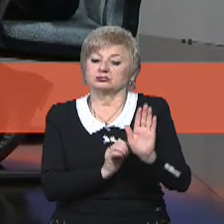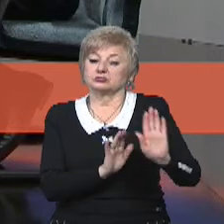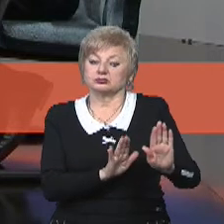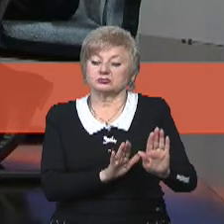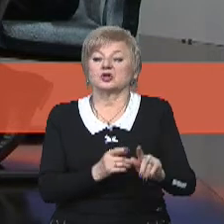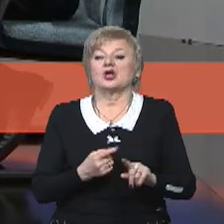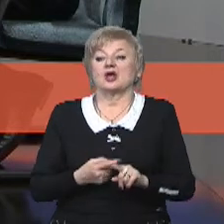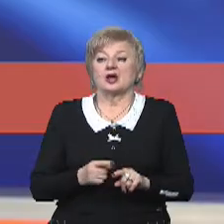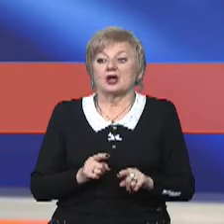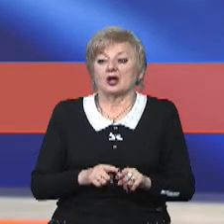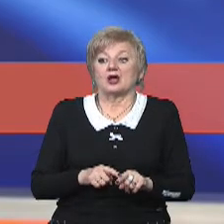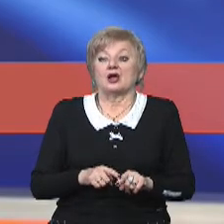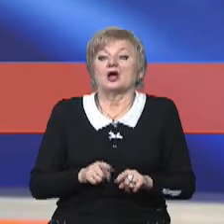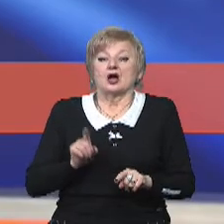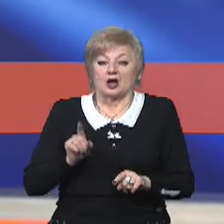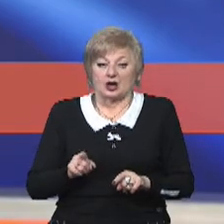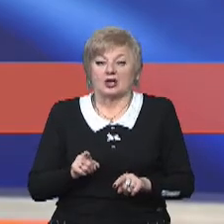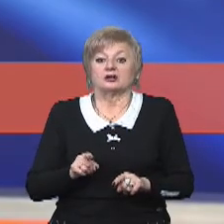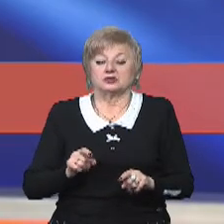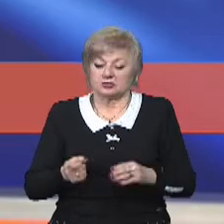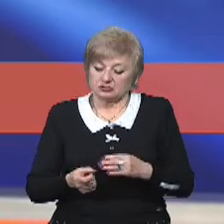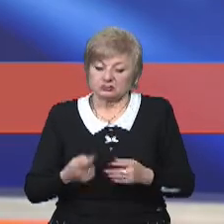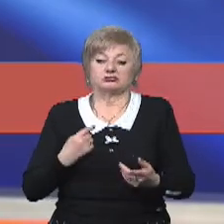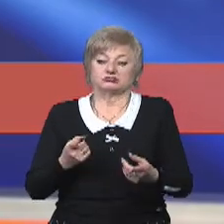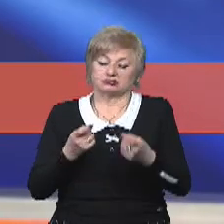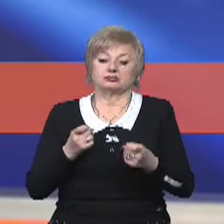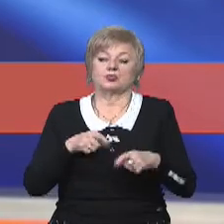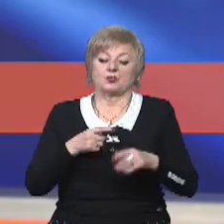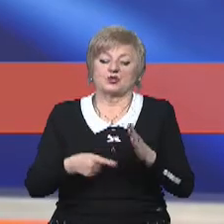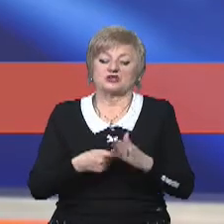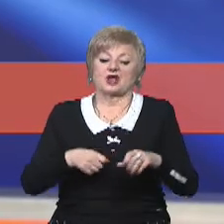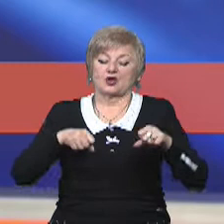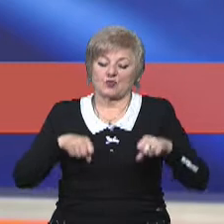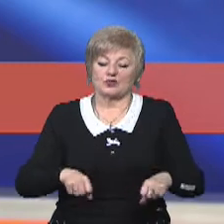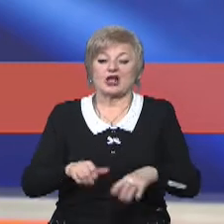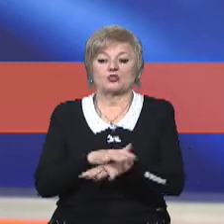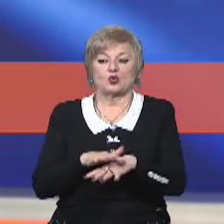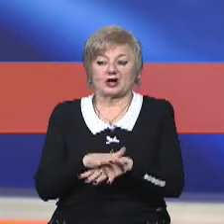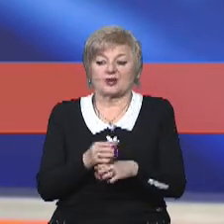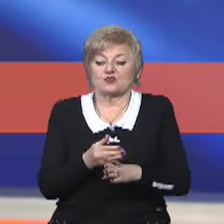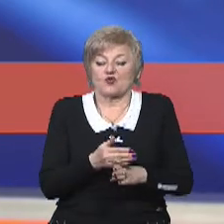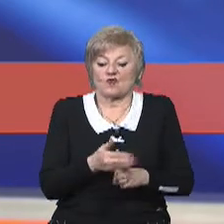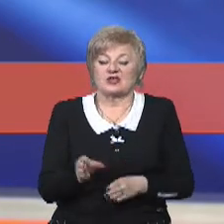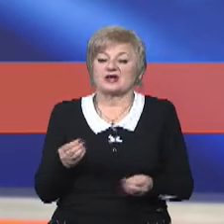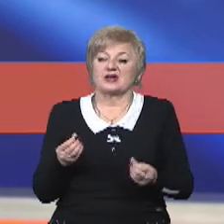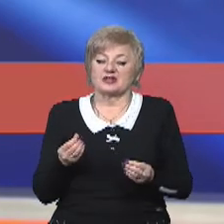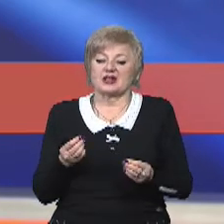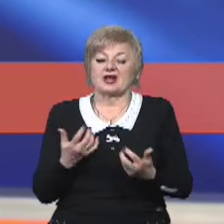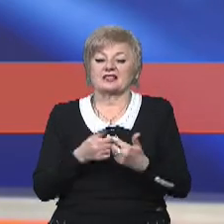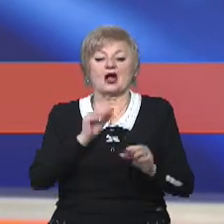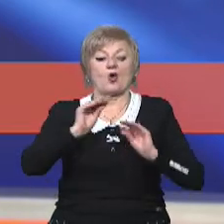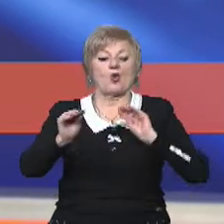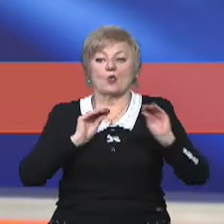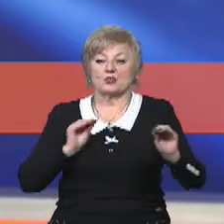експонатів. Вони в деякій мірі спонукали місцеву владу, представників місцевої громади виділити кошти на обладнання,